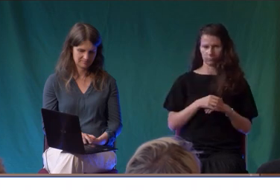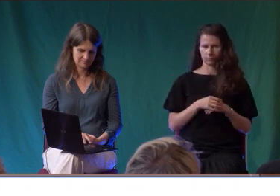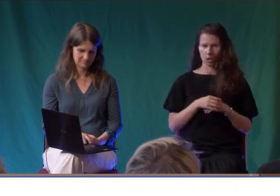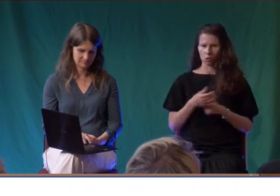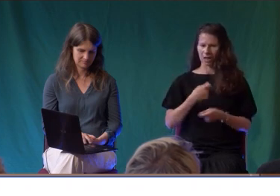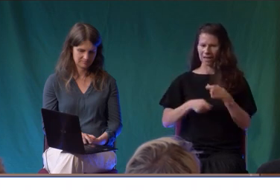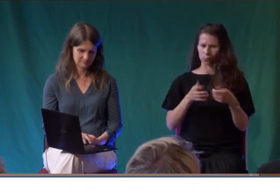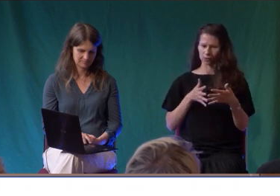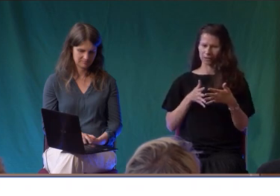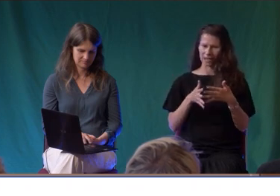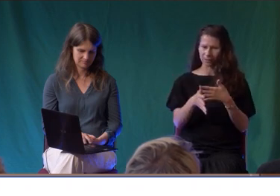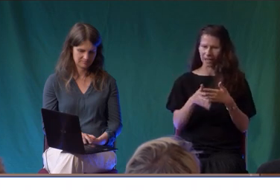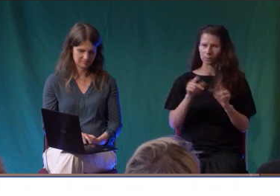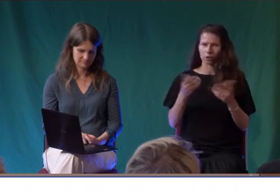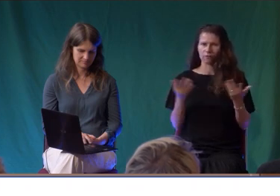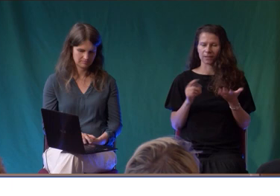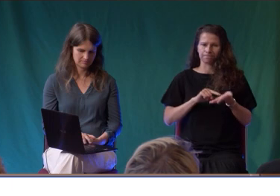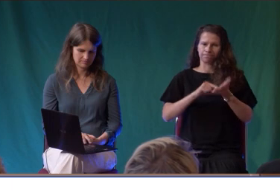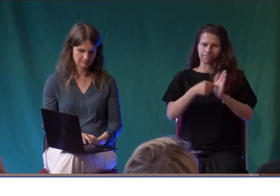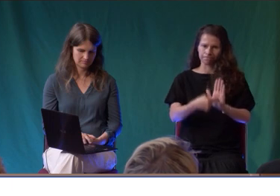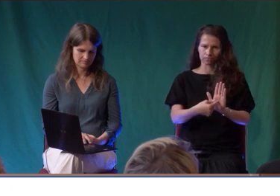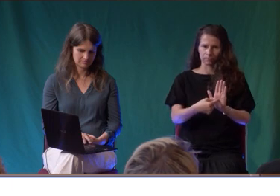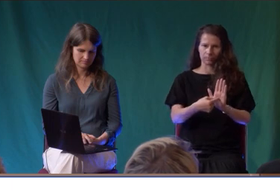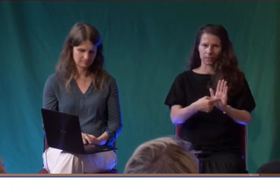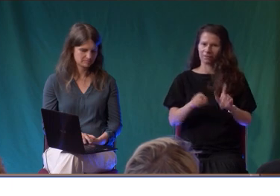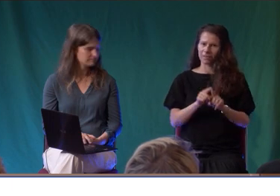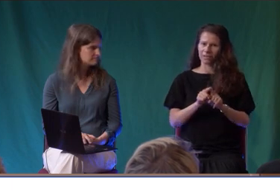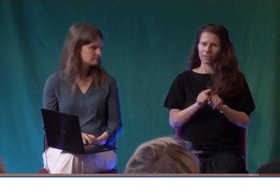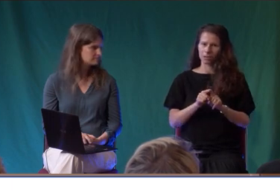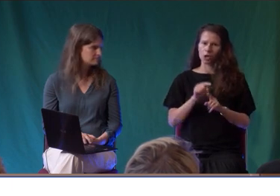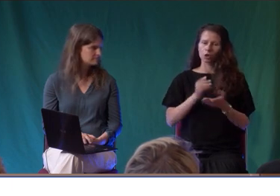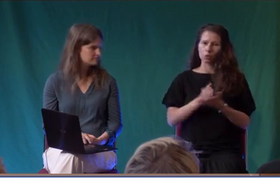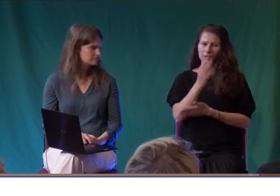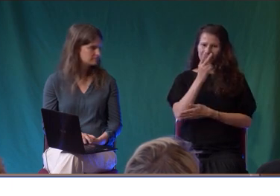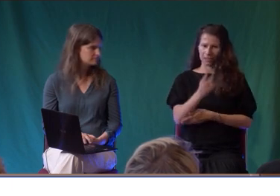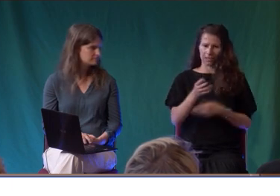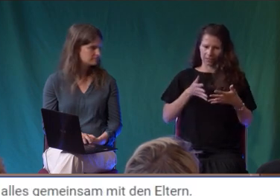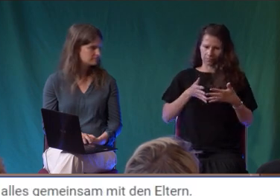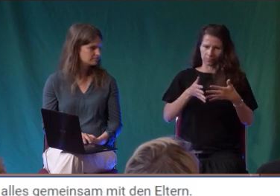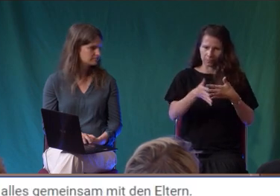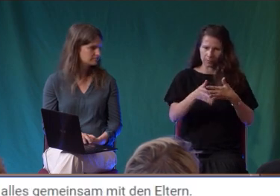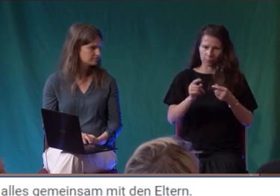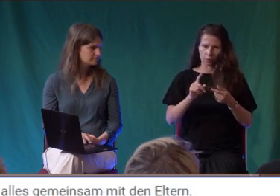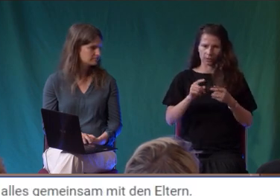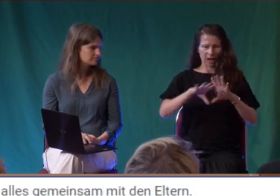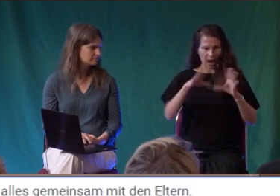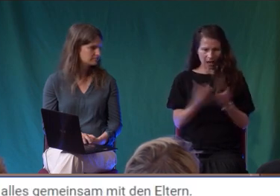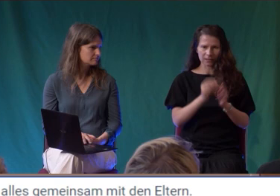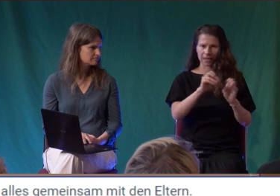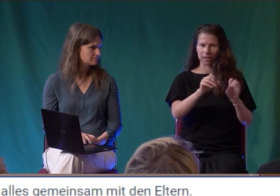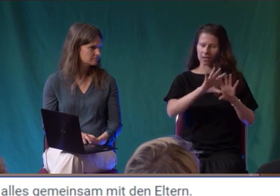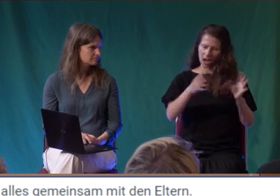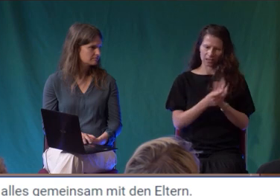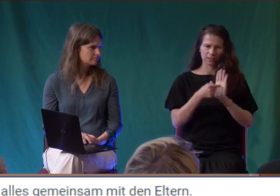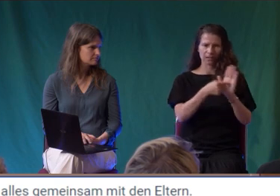transparent meint Sichtbarkeit durch Sichtbarkeit also es für die Eltern immer alles ersichtlich ist warum eine Fachkraft